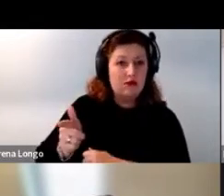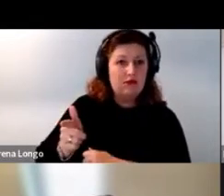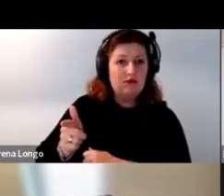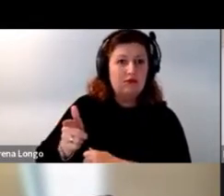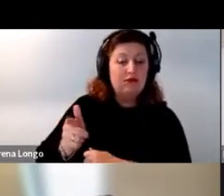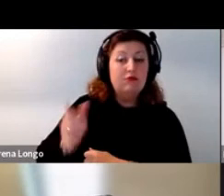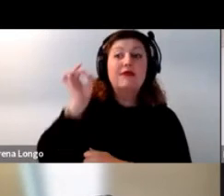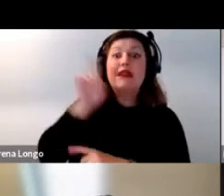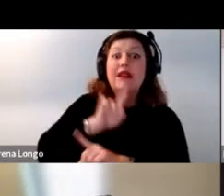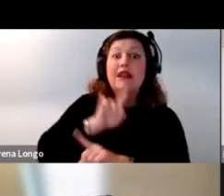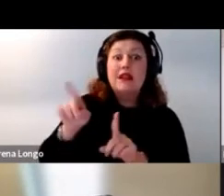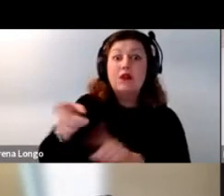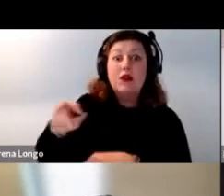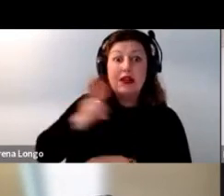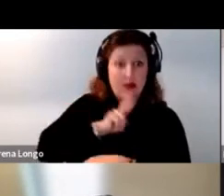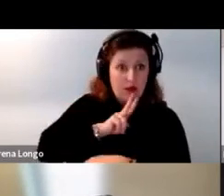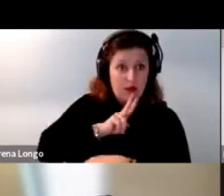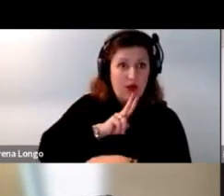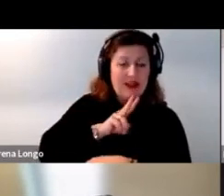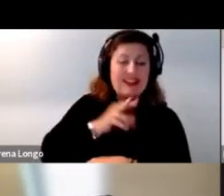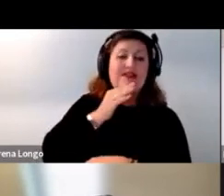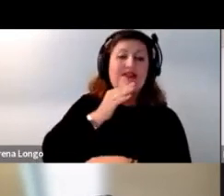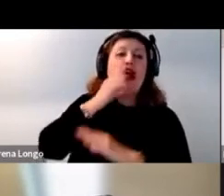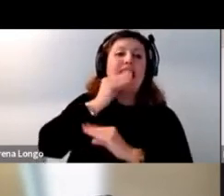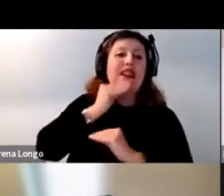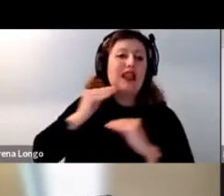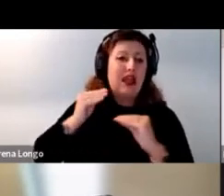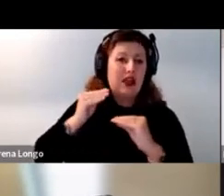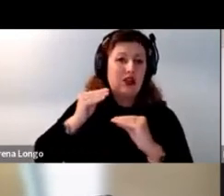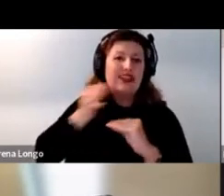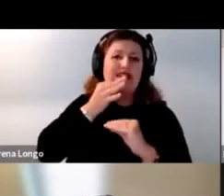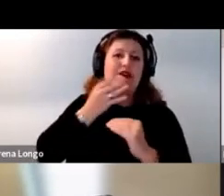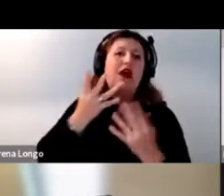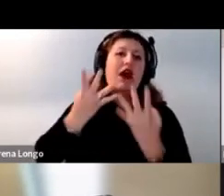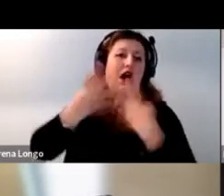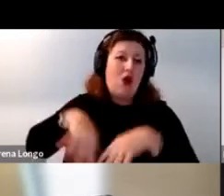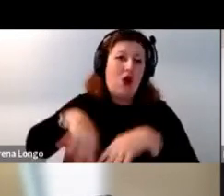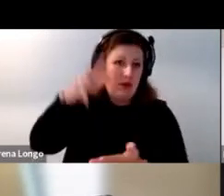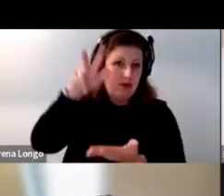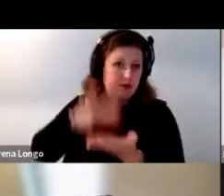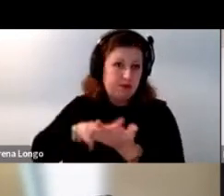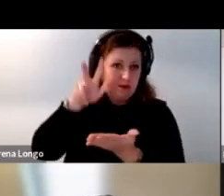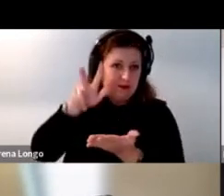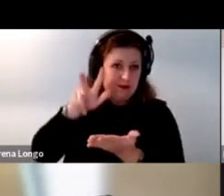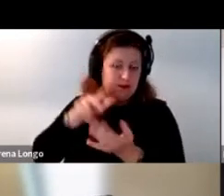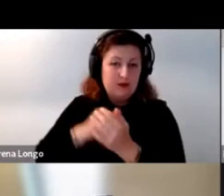tacito consenso, quindi se nessuno Salute. obietta,